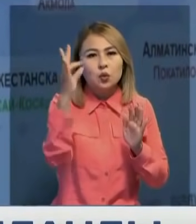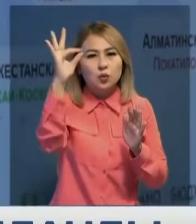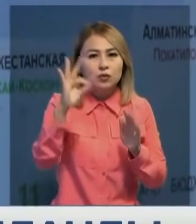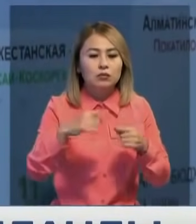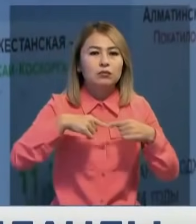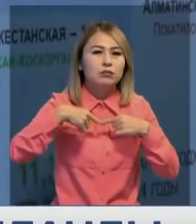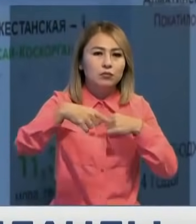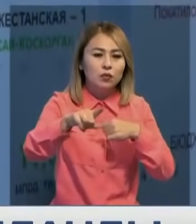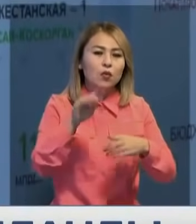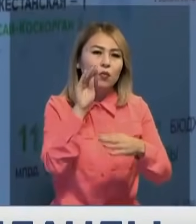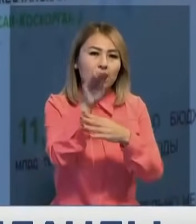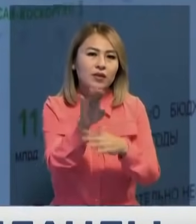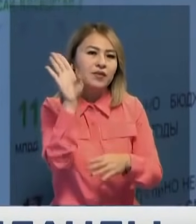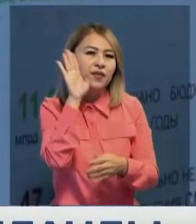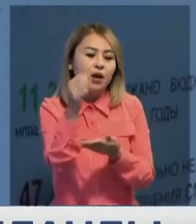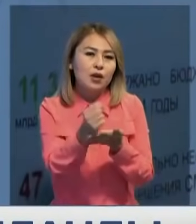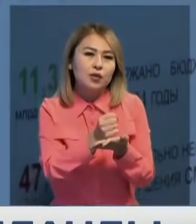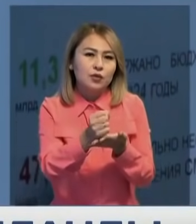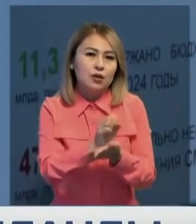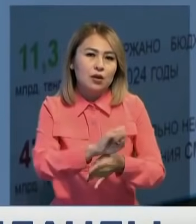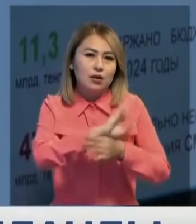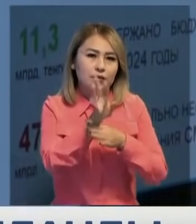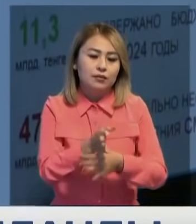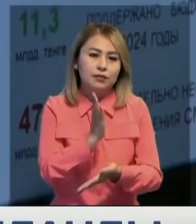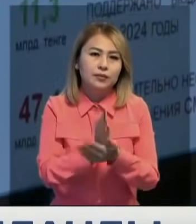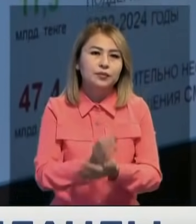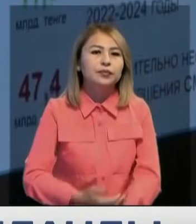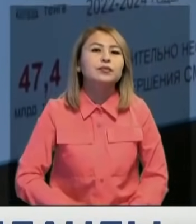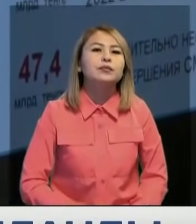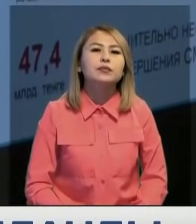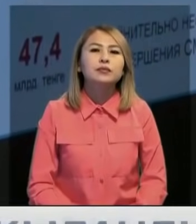көлемінде қосымша су ресурстарын жинауды қамтамасыз етеді.